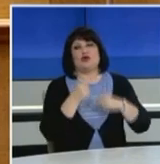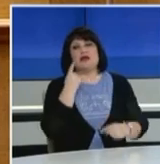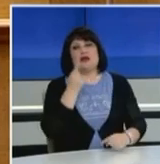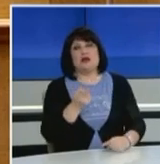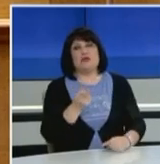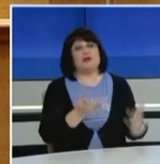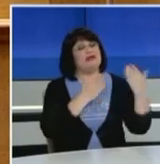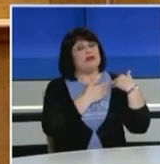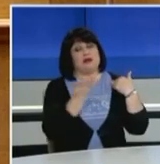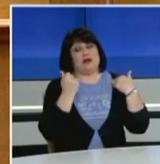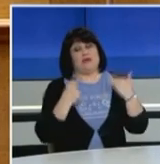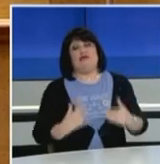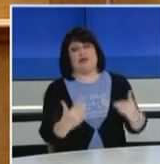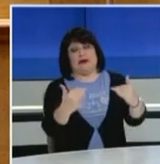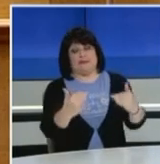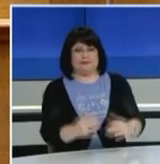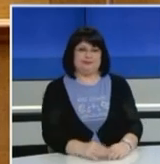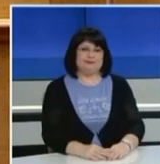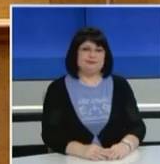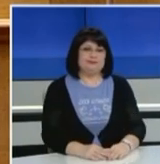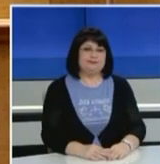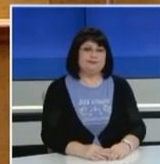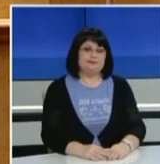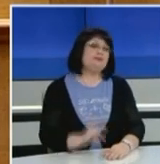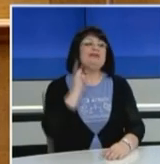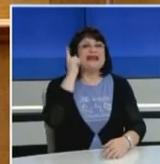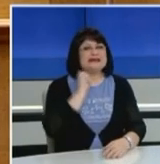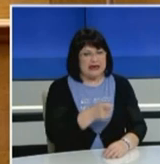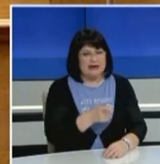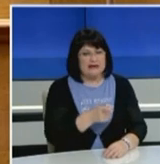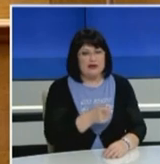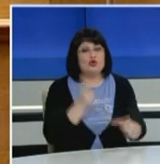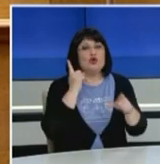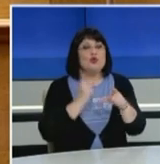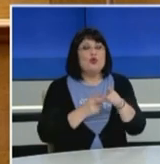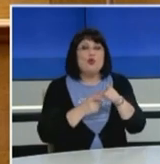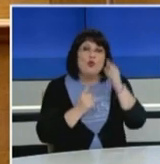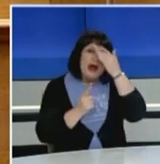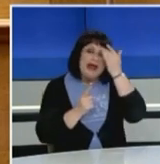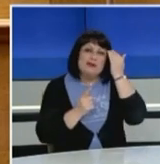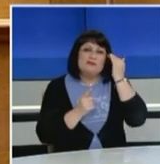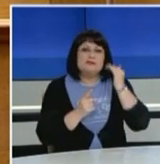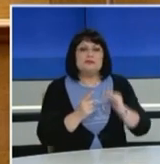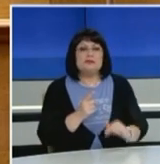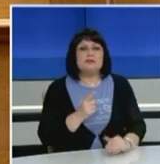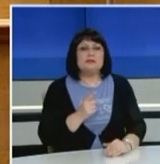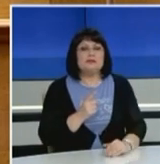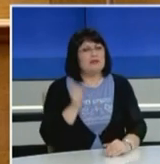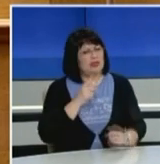δίθεν αναρμοδιότητας. Σας είναι λοιπόν ήδη γνωστό ότι το ΚΚΕ δεν πρόκειται